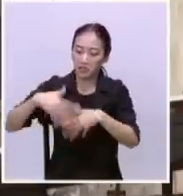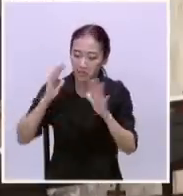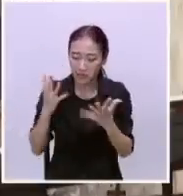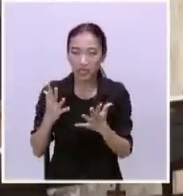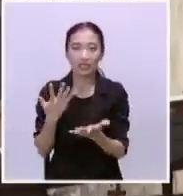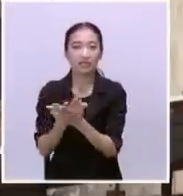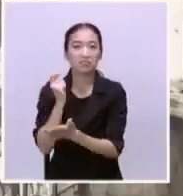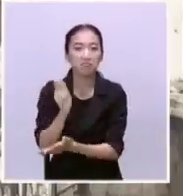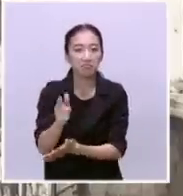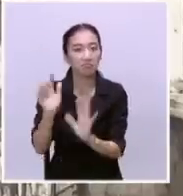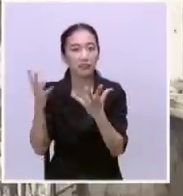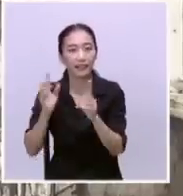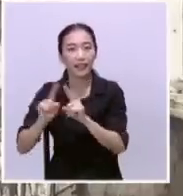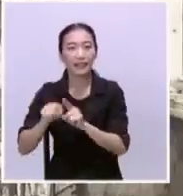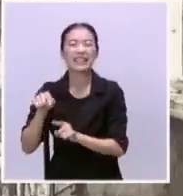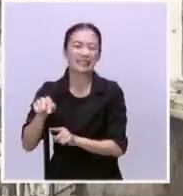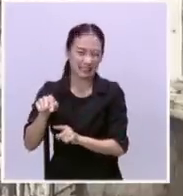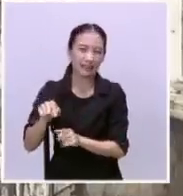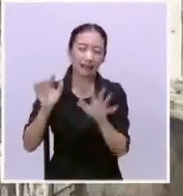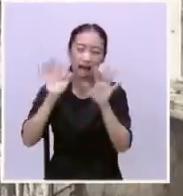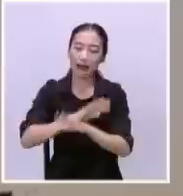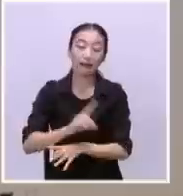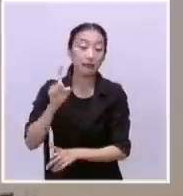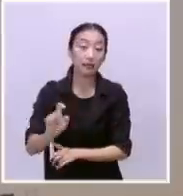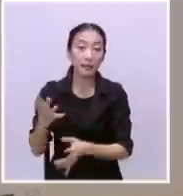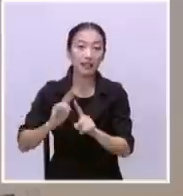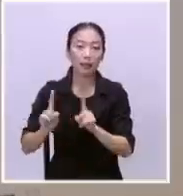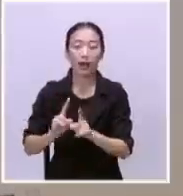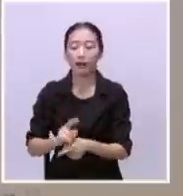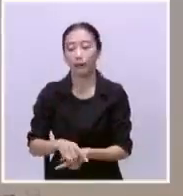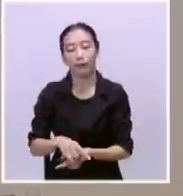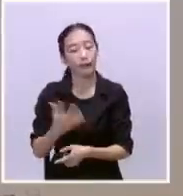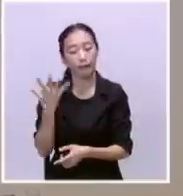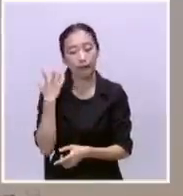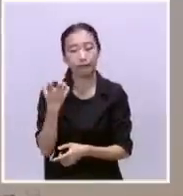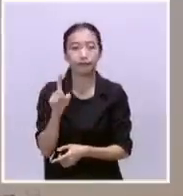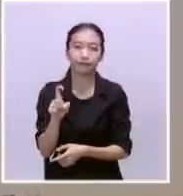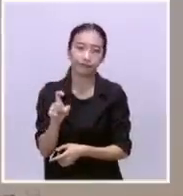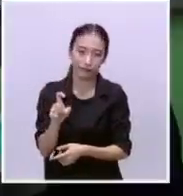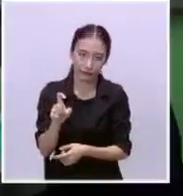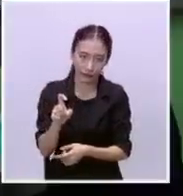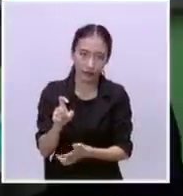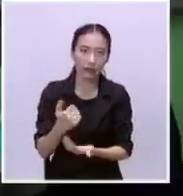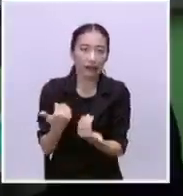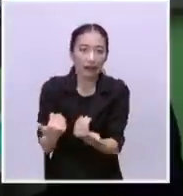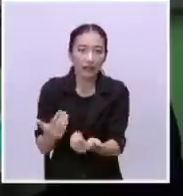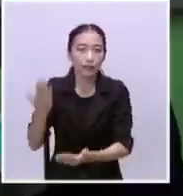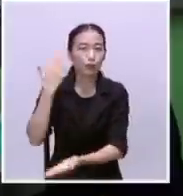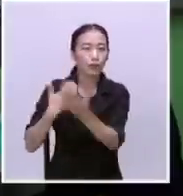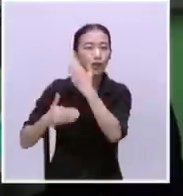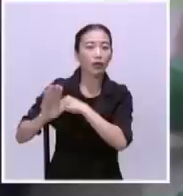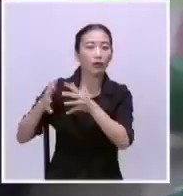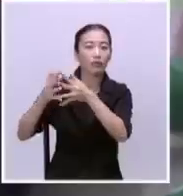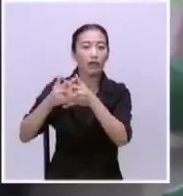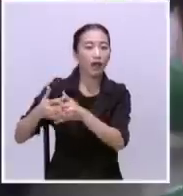าสตร์อันมืดมนนี้ถือว่าเป็นประวัติศาสตร์ที่อยู่กับหน้าของหนังสืออเมริกามานานหลายร้อยปีแล้วก็เป็นรากฐ